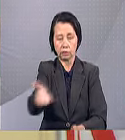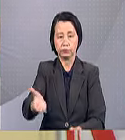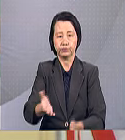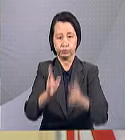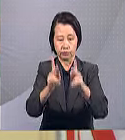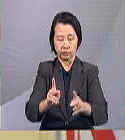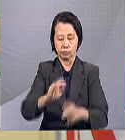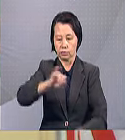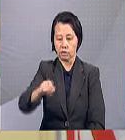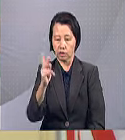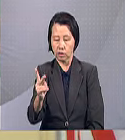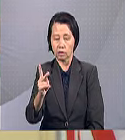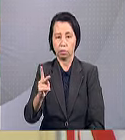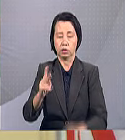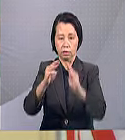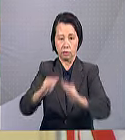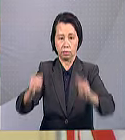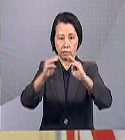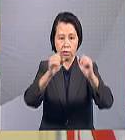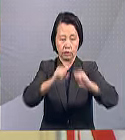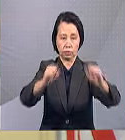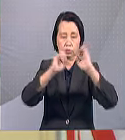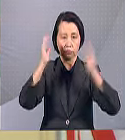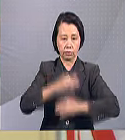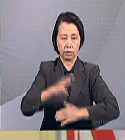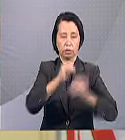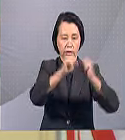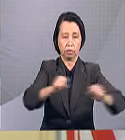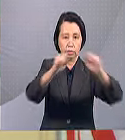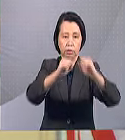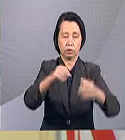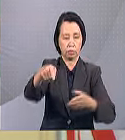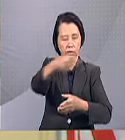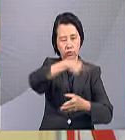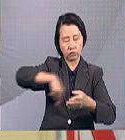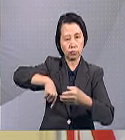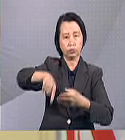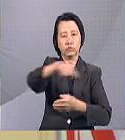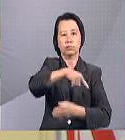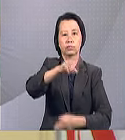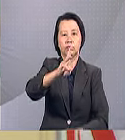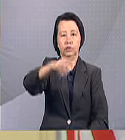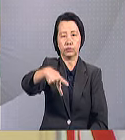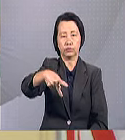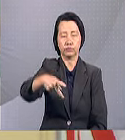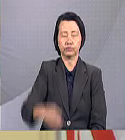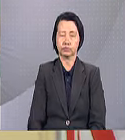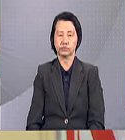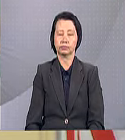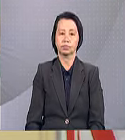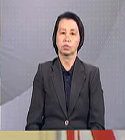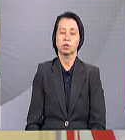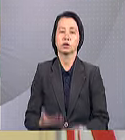pihak-pihak jawatan kuasa kariah masjid, surau jemaah dan surau di wilayah persekutuan. Hadirin hadirat